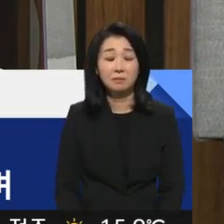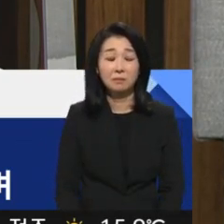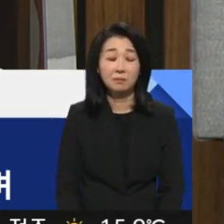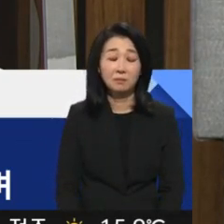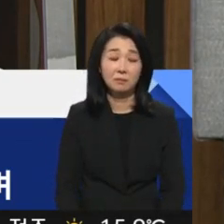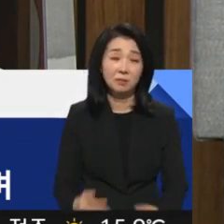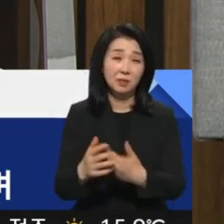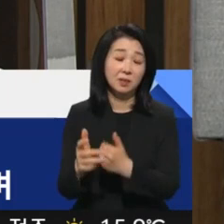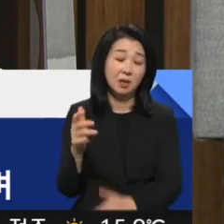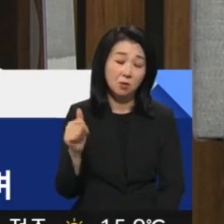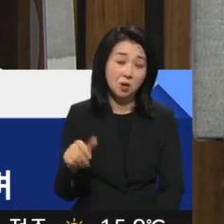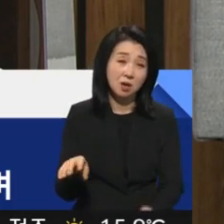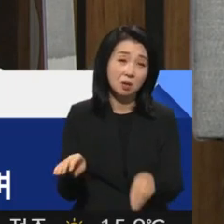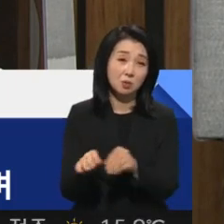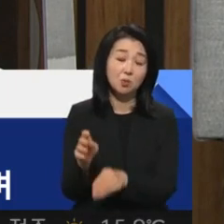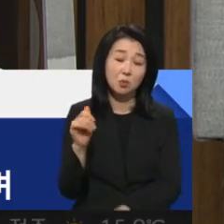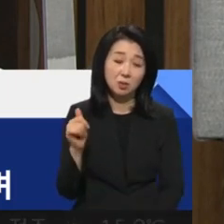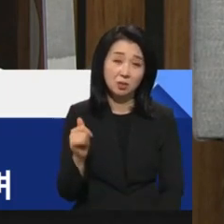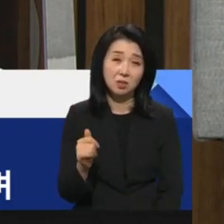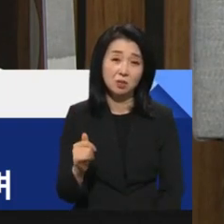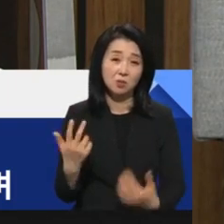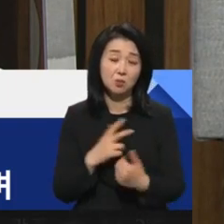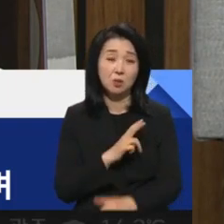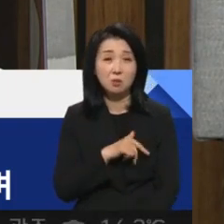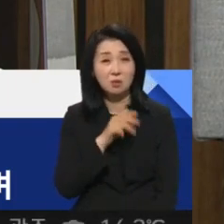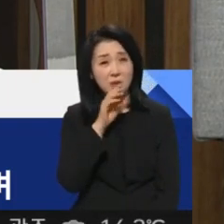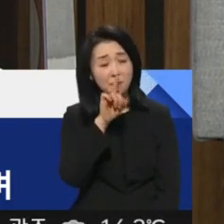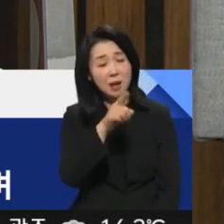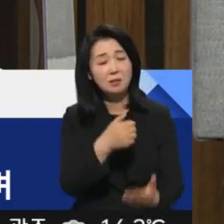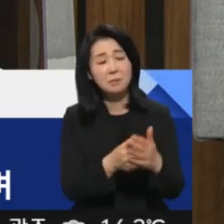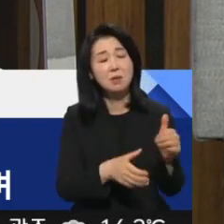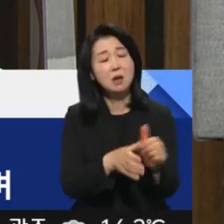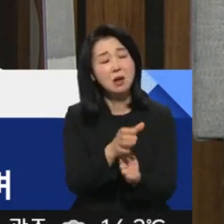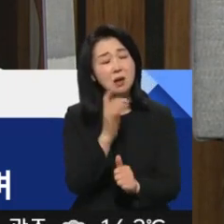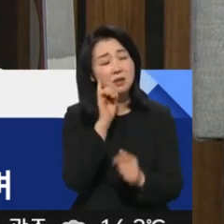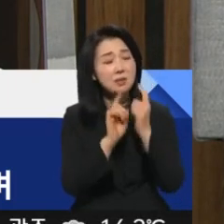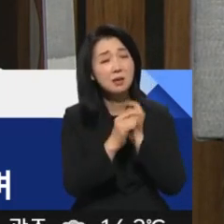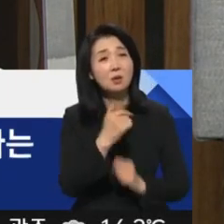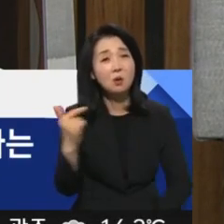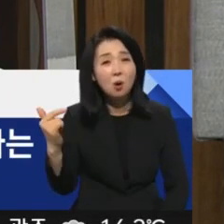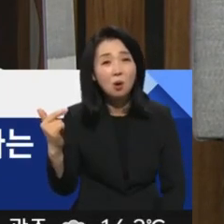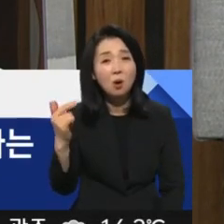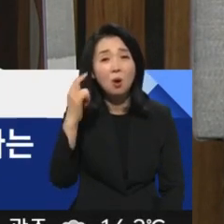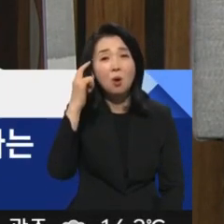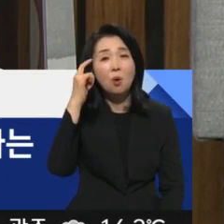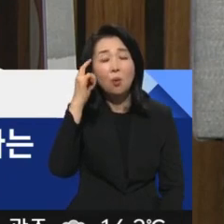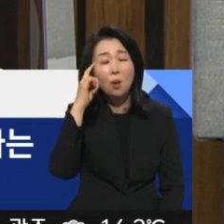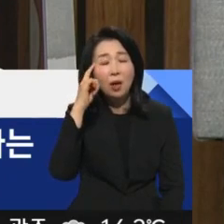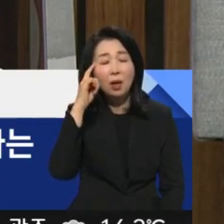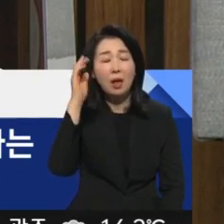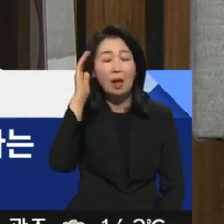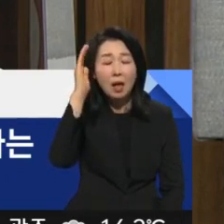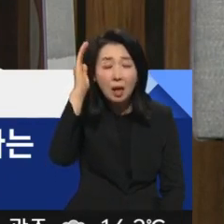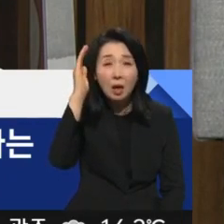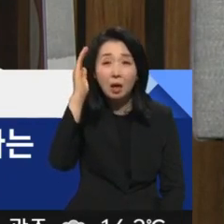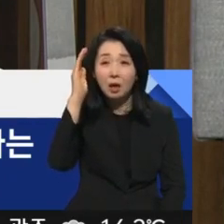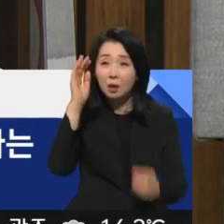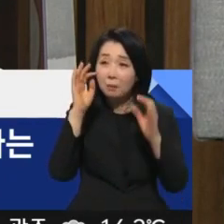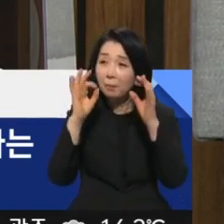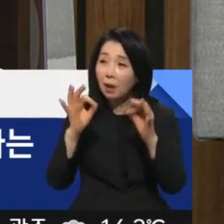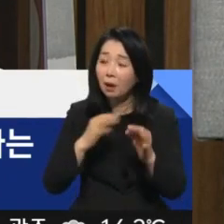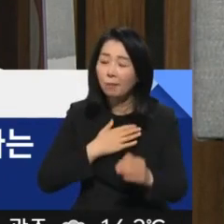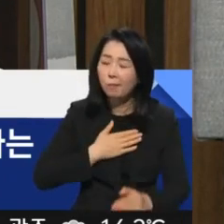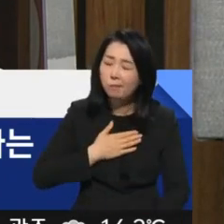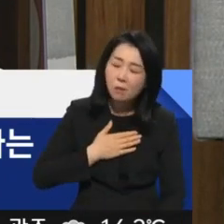장관 총리 국회의원들의 말이었습니다 참사 후 횡단보 장관의 첫 브리핑을 보면 처음으로 무너져 내렸습니다 예전에 비해